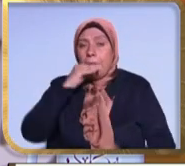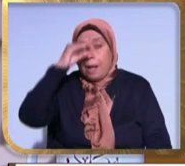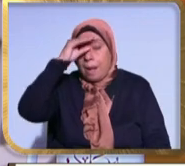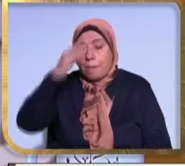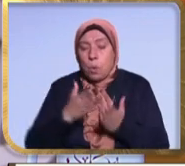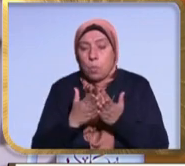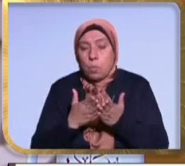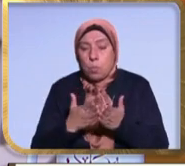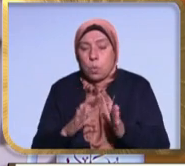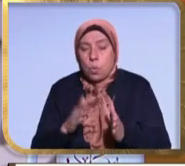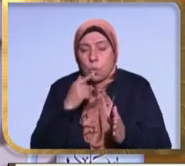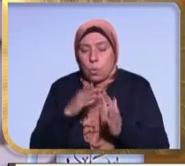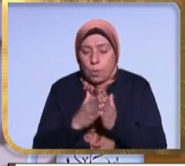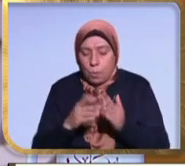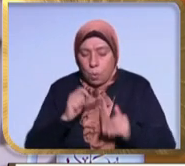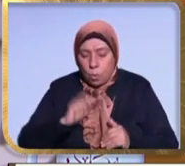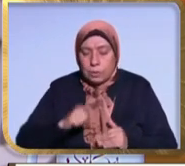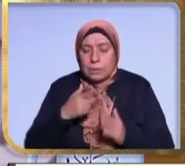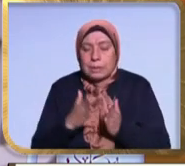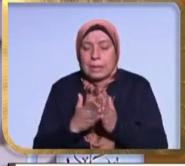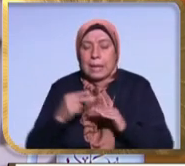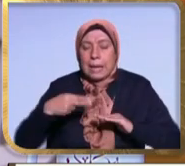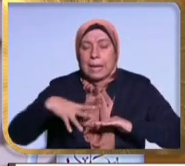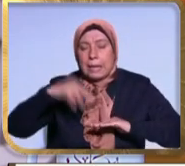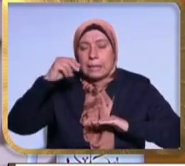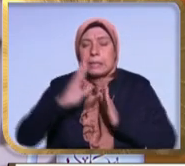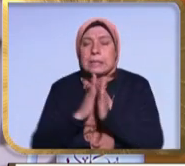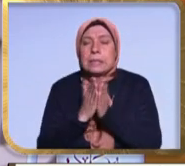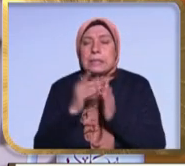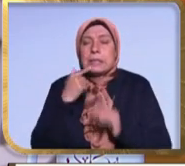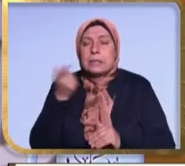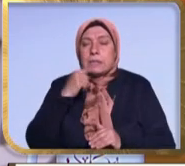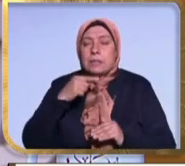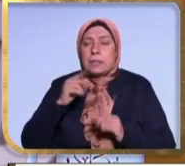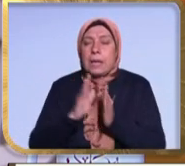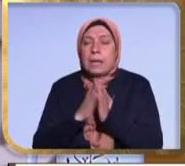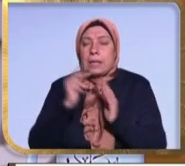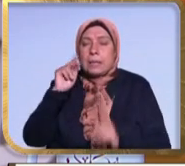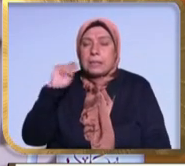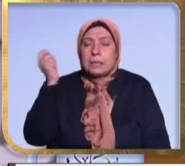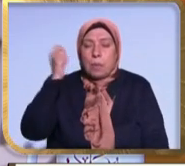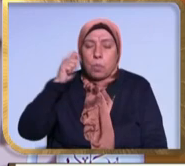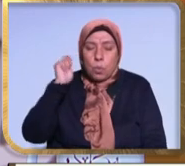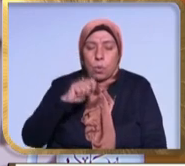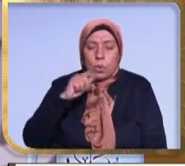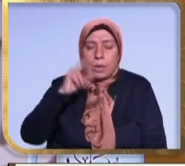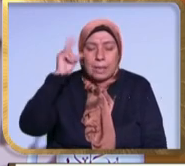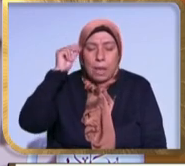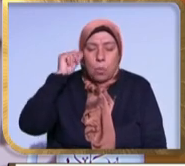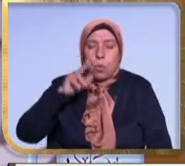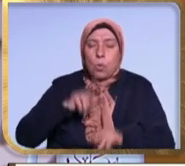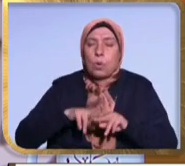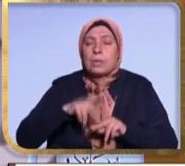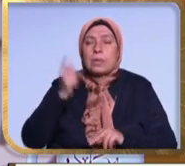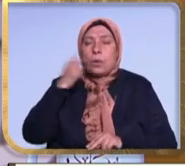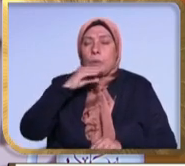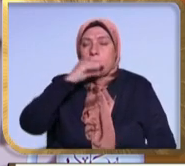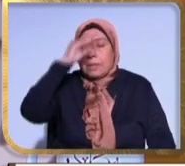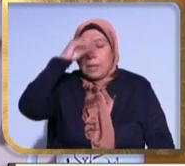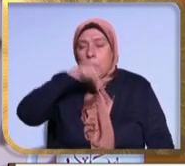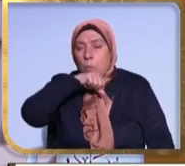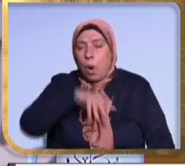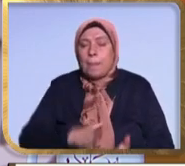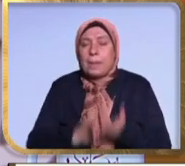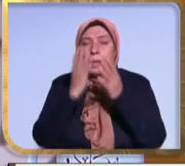موسى وإنجيل عيسى وزبور داود وفرقان محمد صلى الله عليه وسلم وبكل وحي